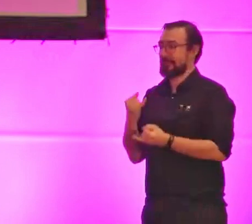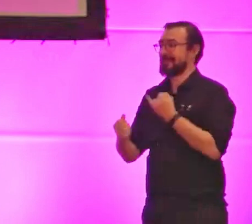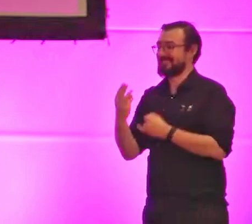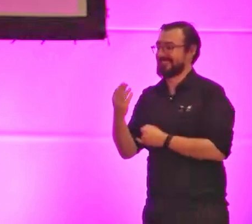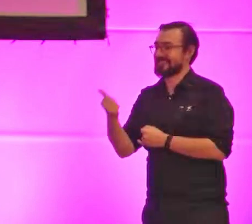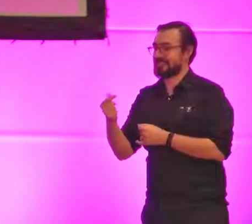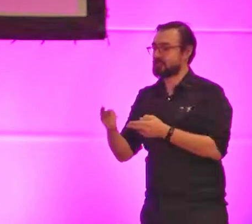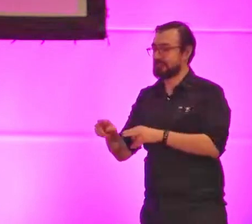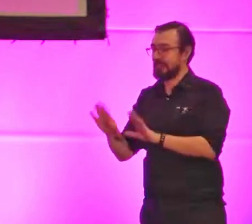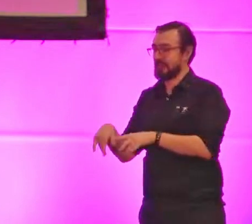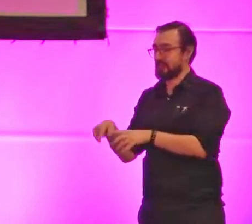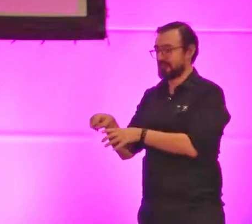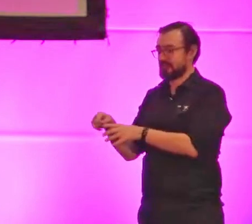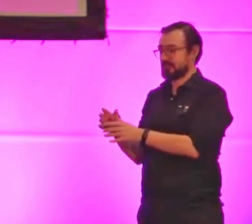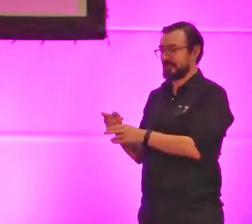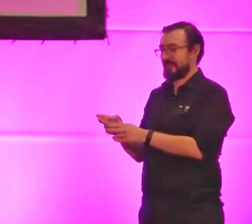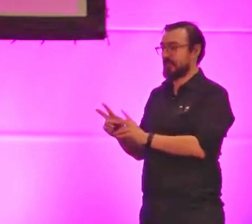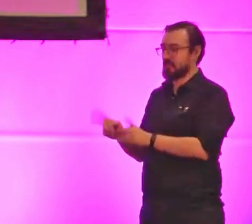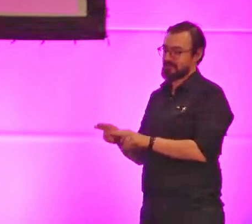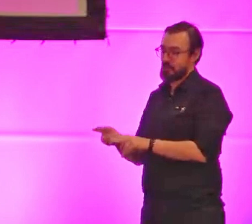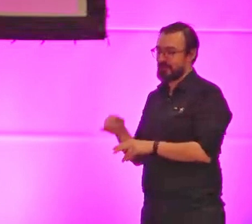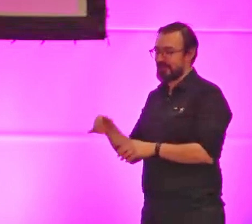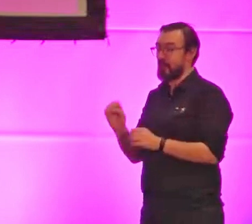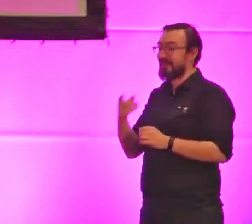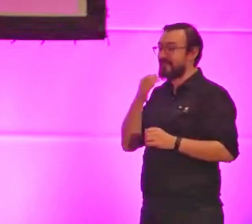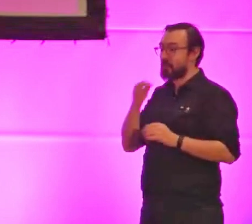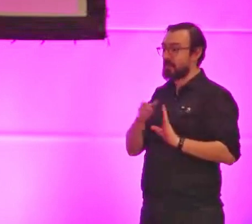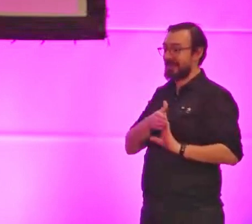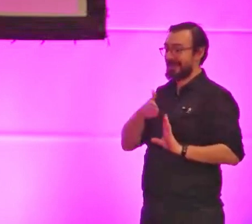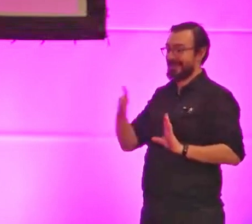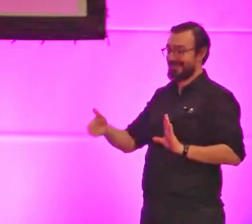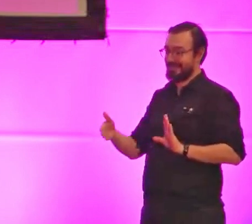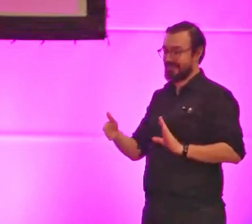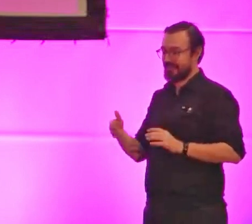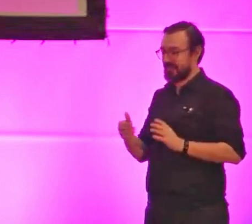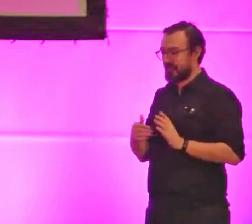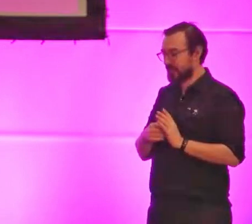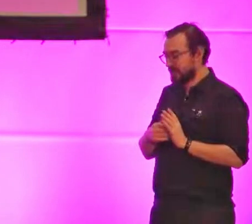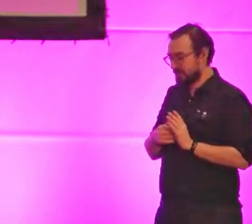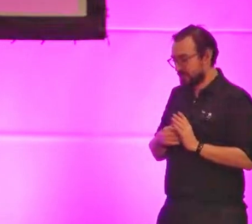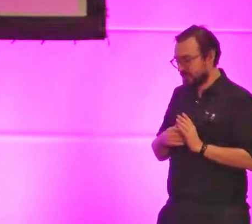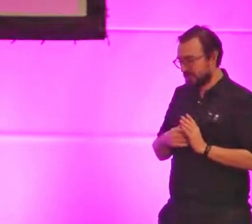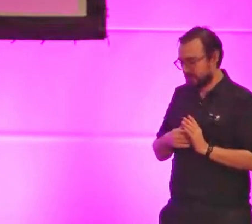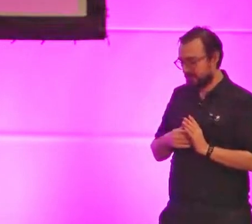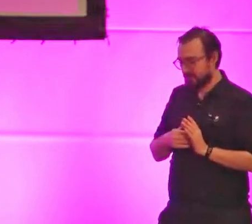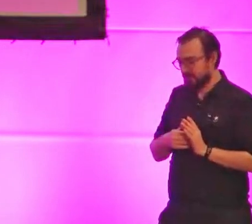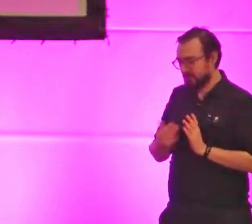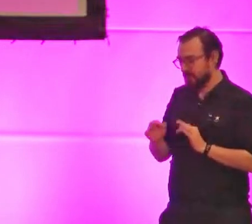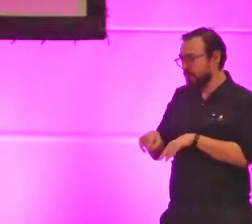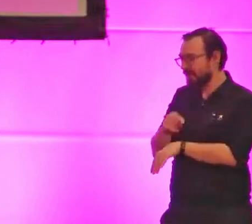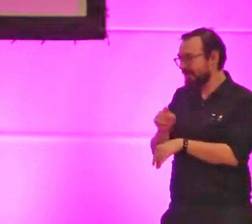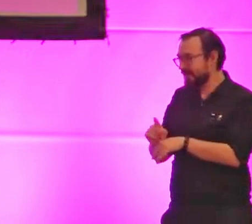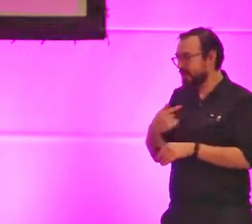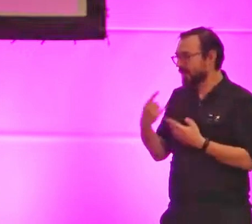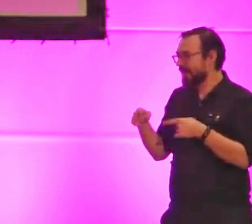minst 36 jurister och advokater. Och när det gäller frågan om längden, kritiken om att det tagit lång tid,